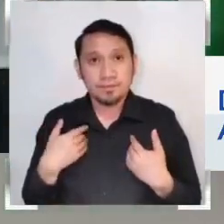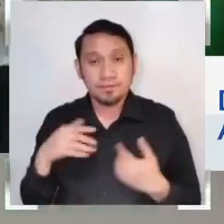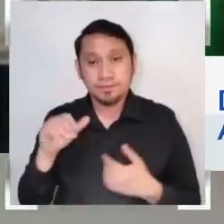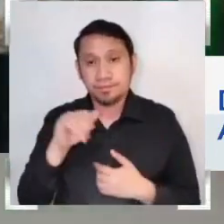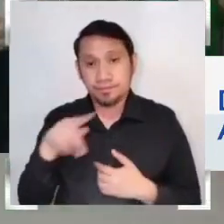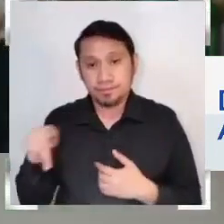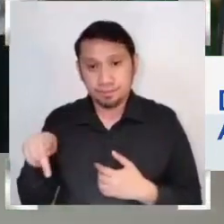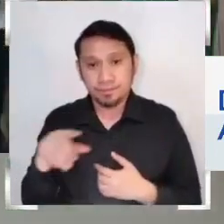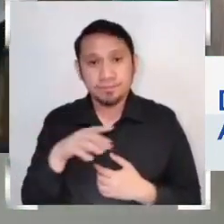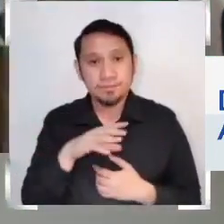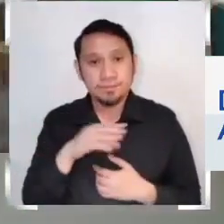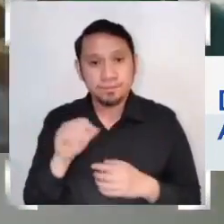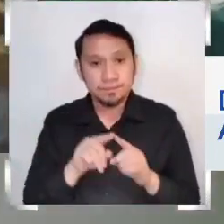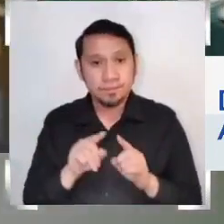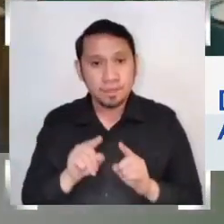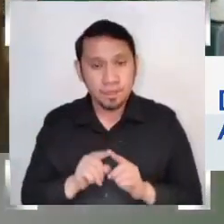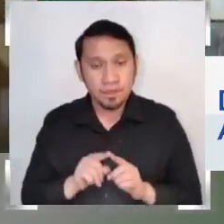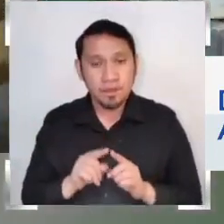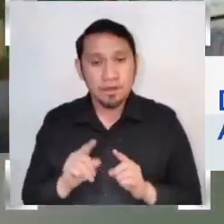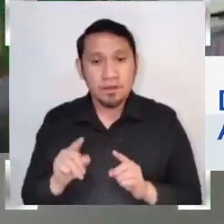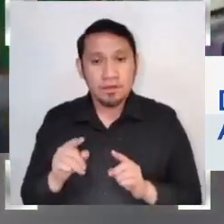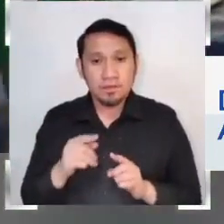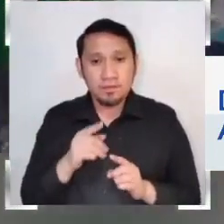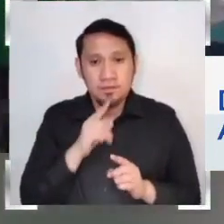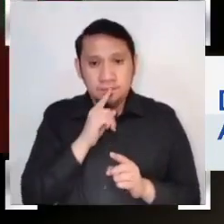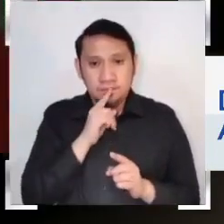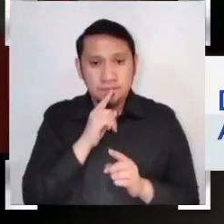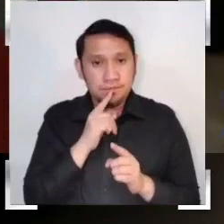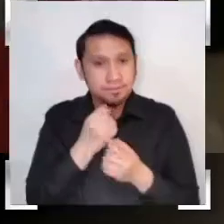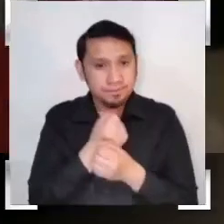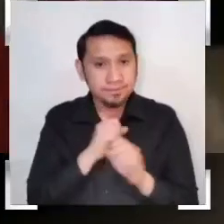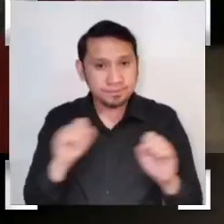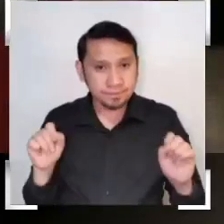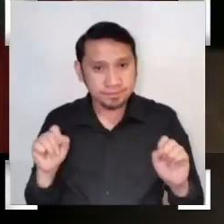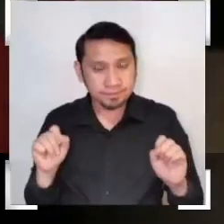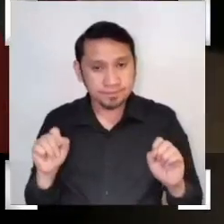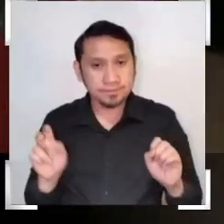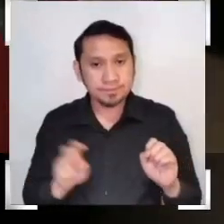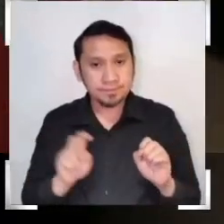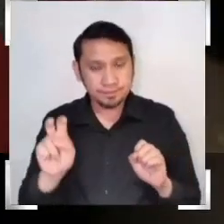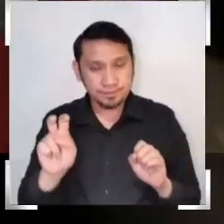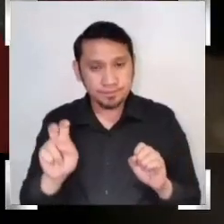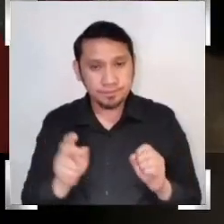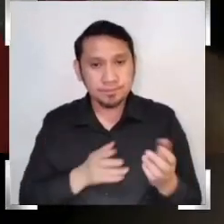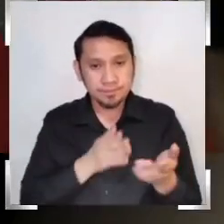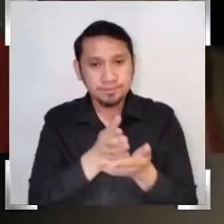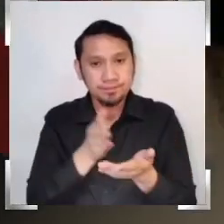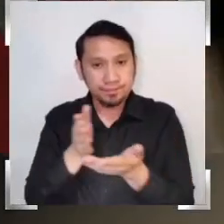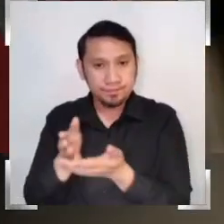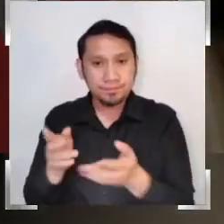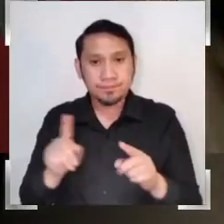ang pagsiguro ng maayos na paglalakbay patungo sa iba't ibang destinasyon.